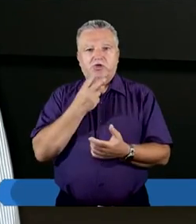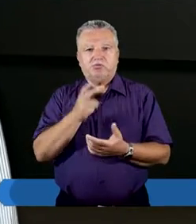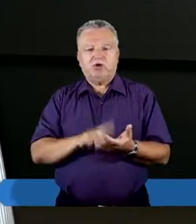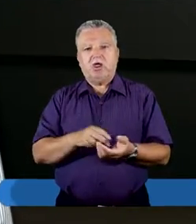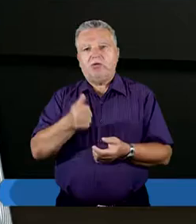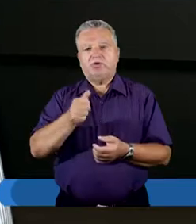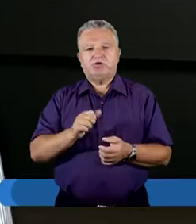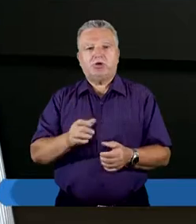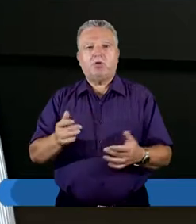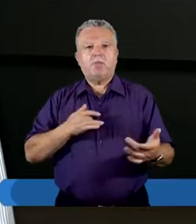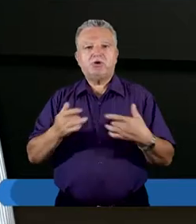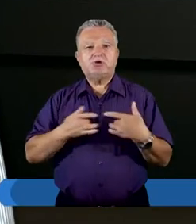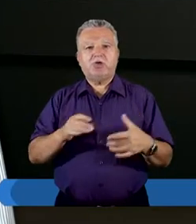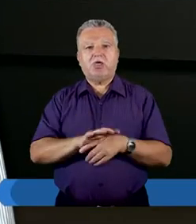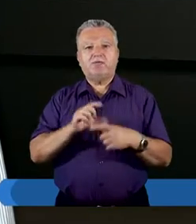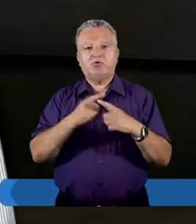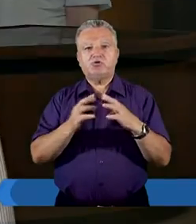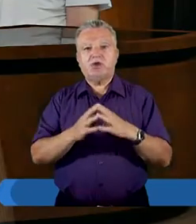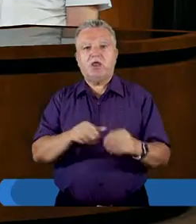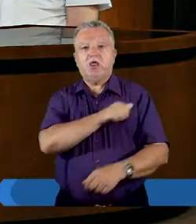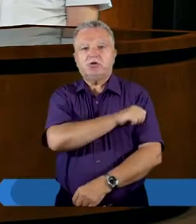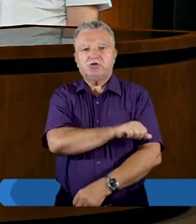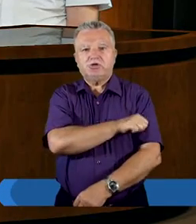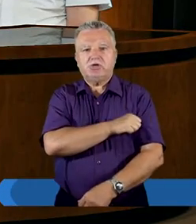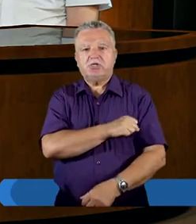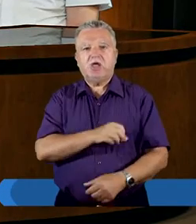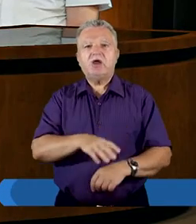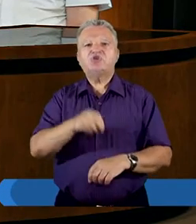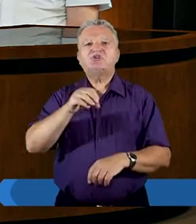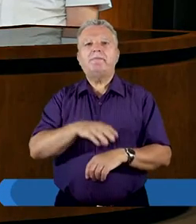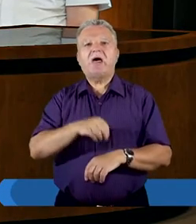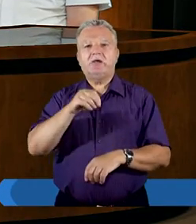pierwszego męczennika w kościele chrześcijańskim. Szczepana.